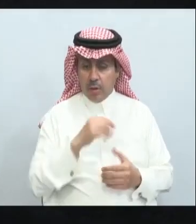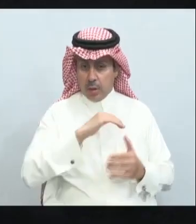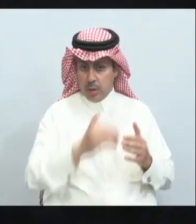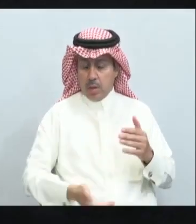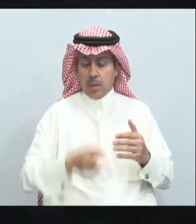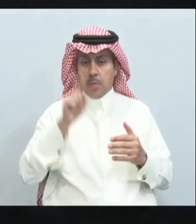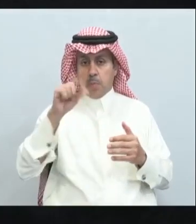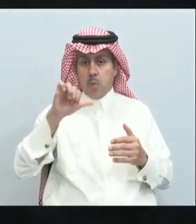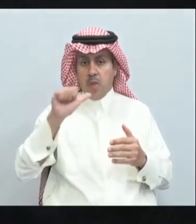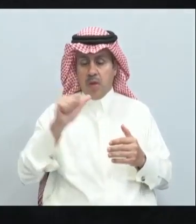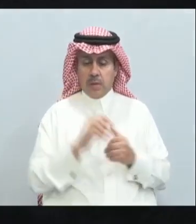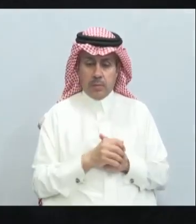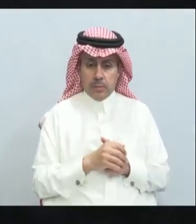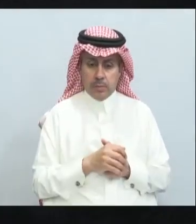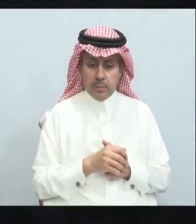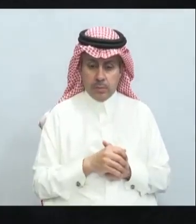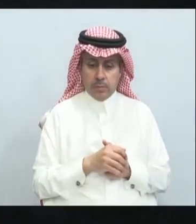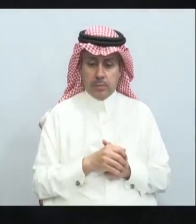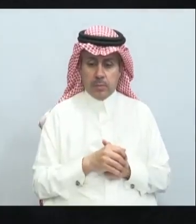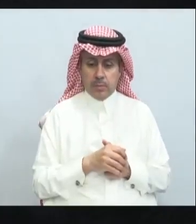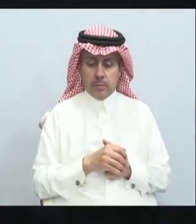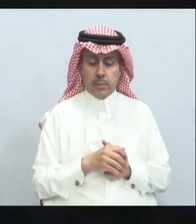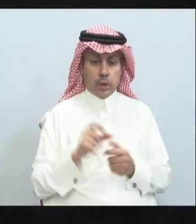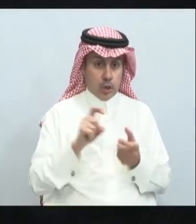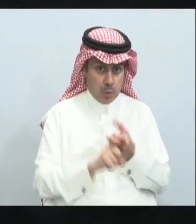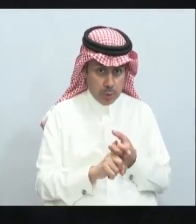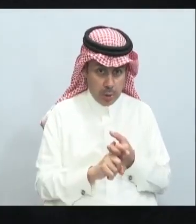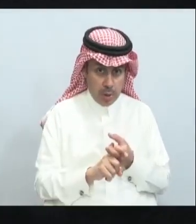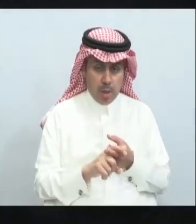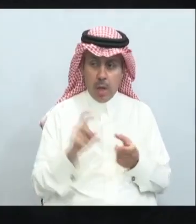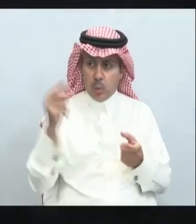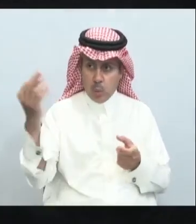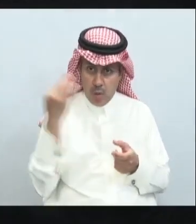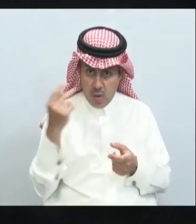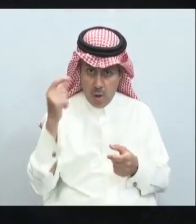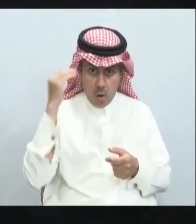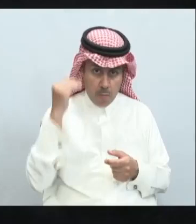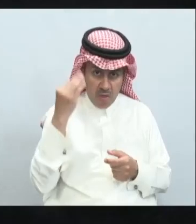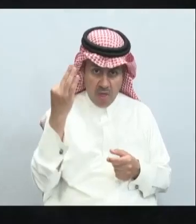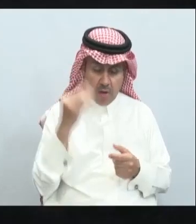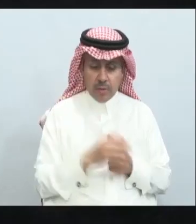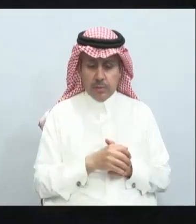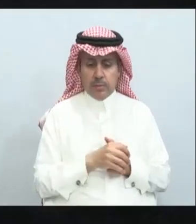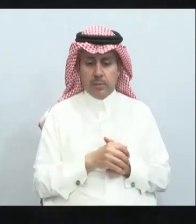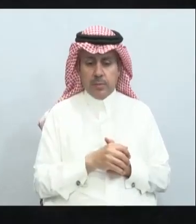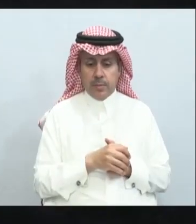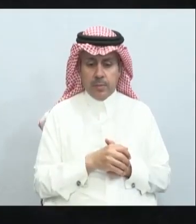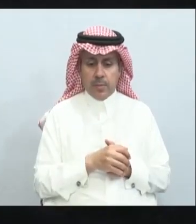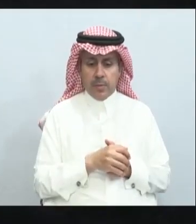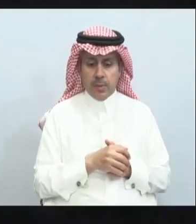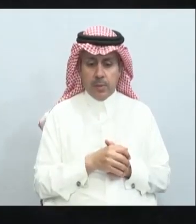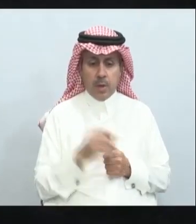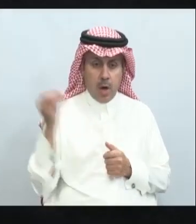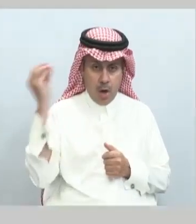الملقحه اما ان تكون الزوجه او امراه اجنبيه او زوجه اخرى للزوج كل هذه الحالات